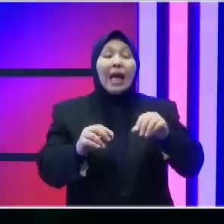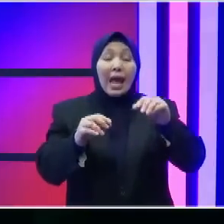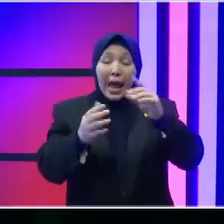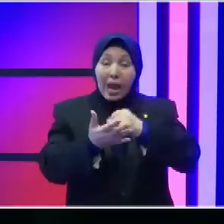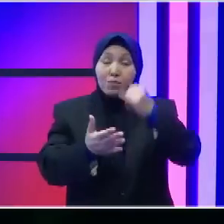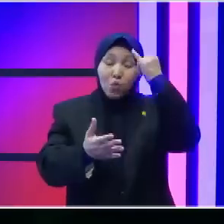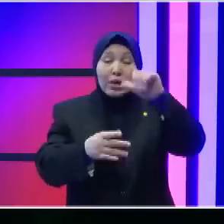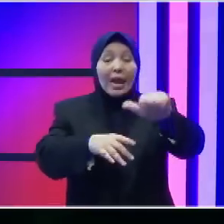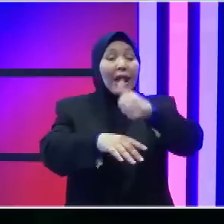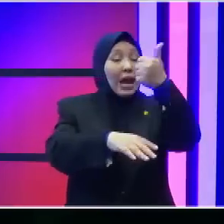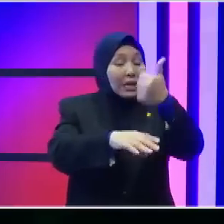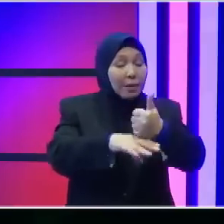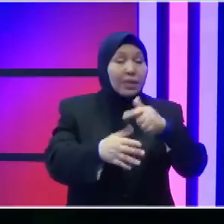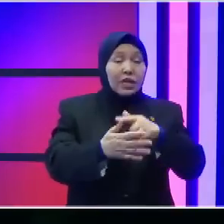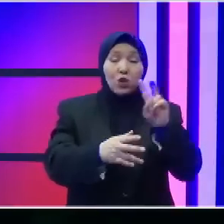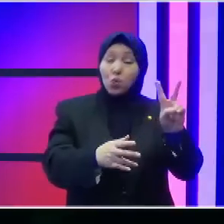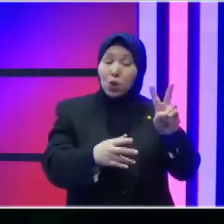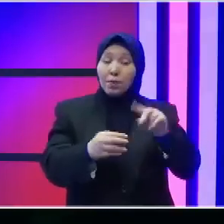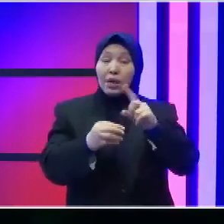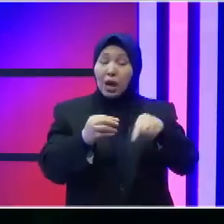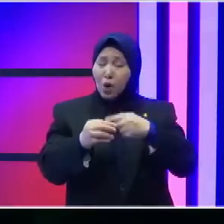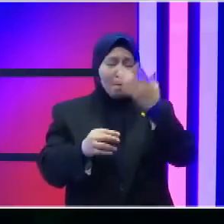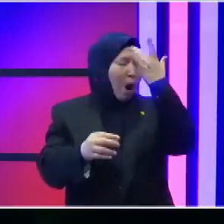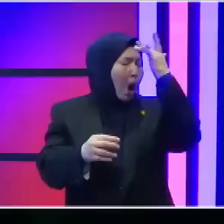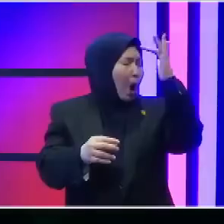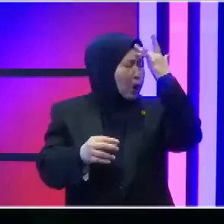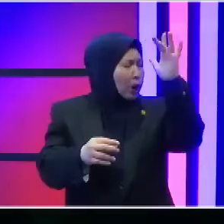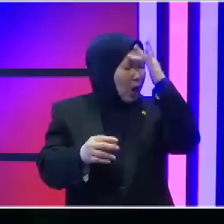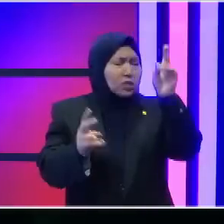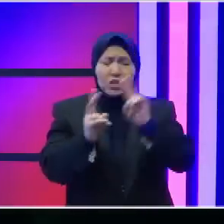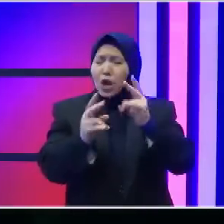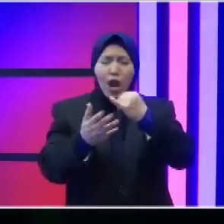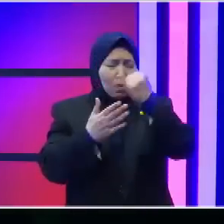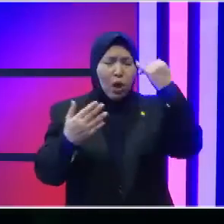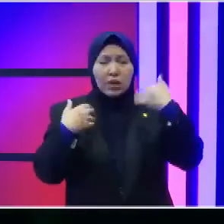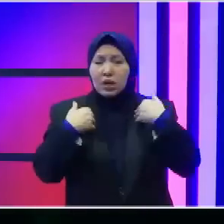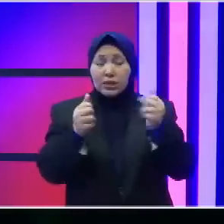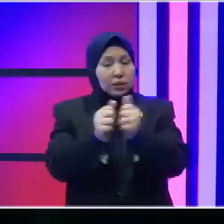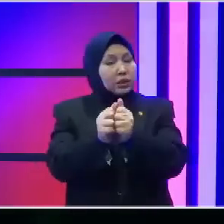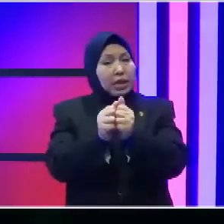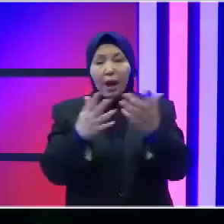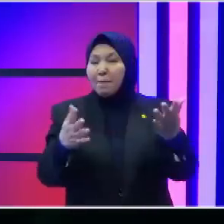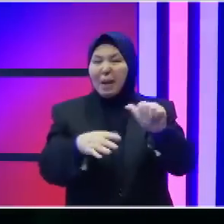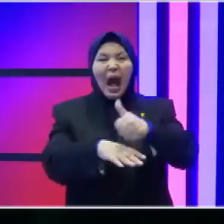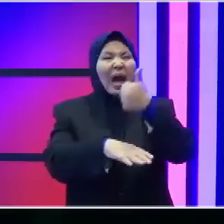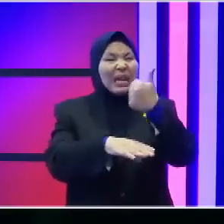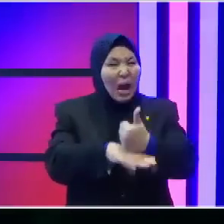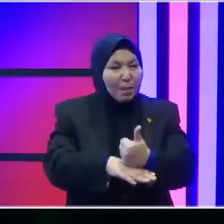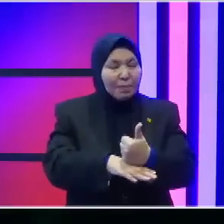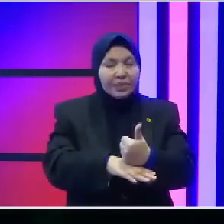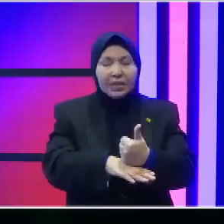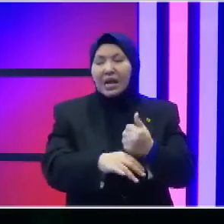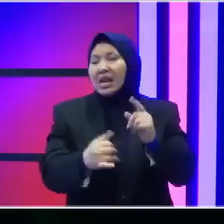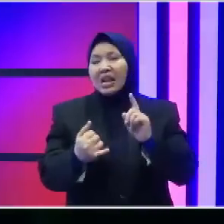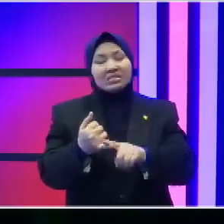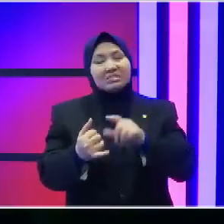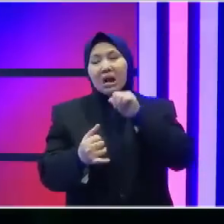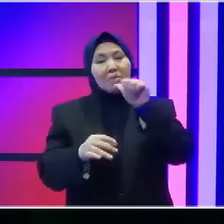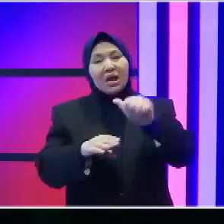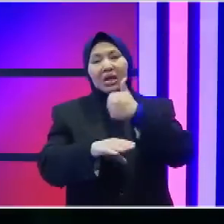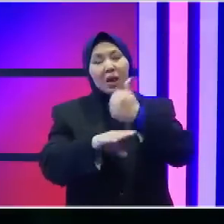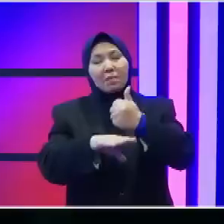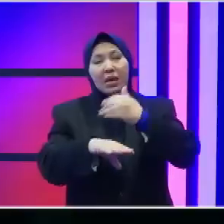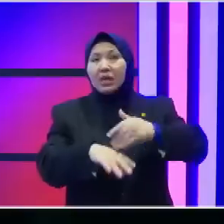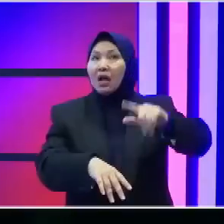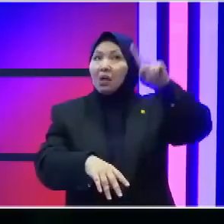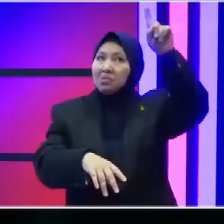dua perkara yang penting. Kalau orang ada ilmu pandai sangat, ya, tanpa adab, dia akhirnya dia tidak beradab pada Tuhan, kepada